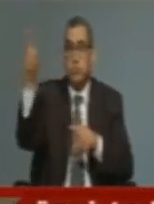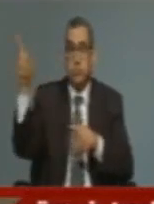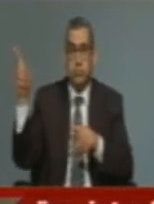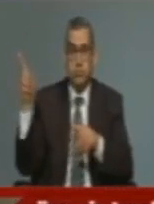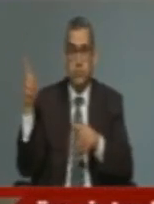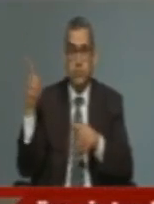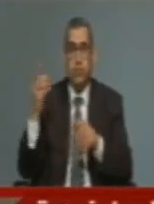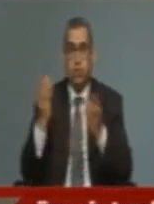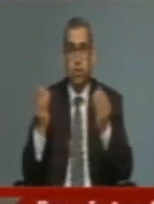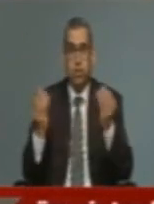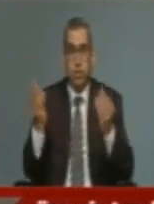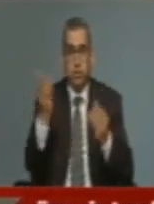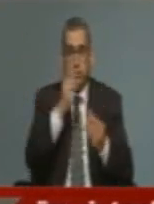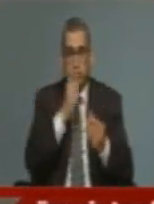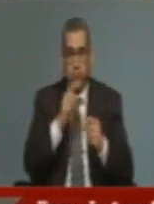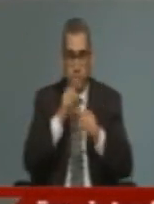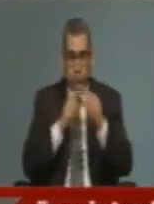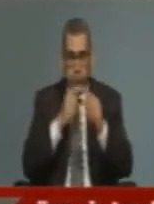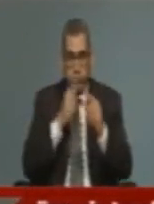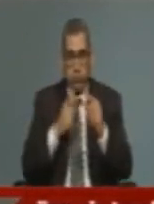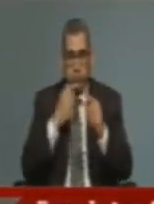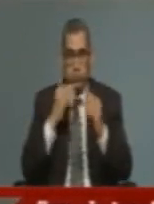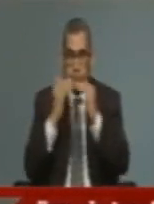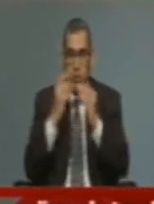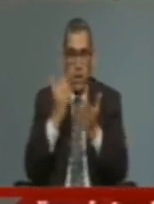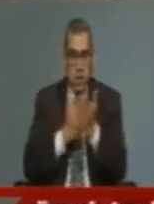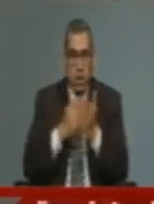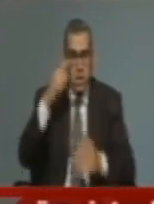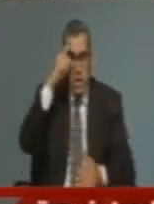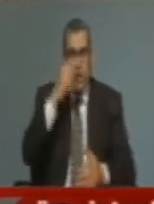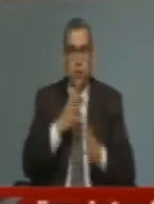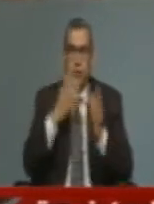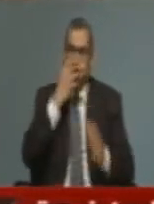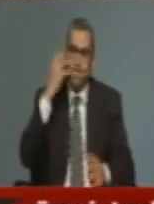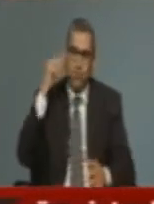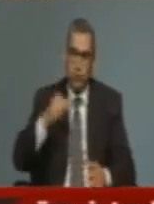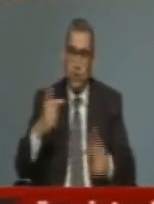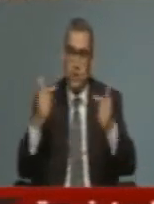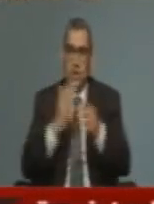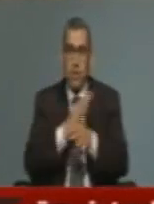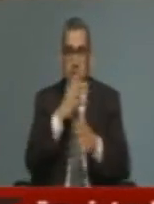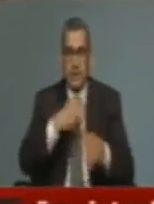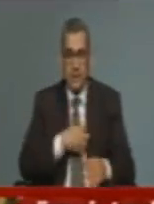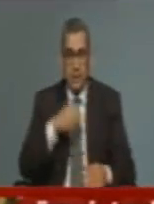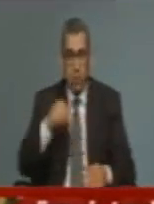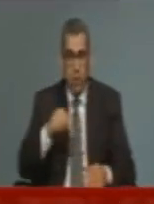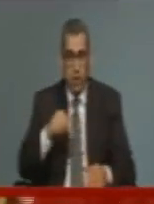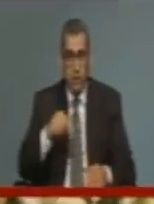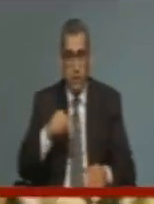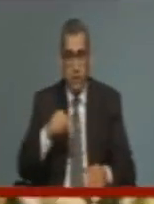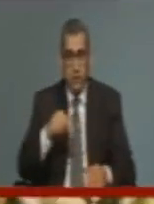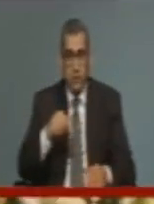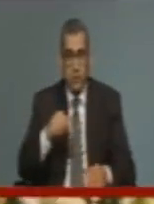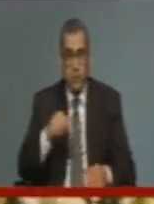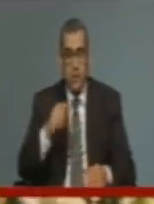كتير، يعني نسبة تعتبر في ظل الظروف الاقتصادية اللي هي الأزمة الاقتصادية الكبيرة اللي تعب الناس دي، تعتبر